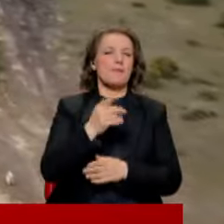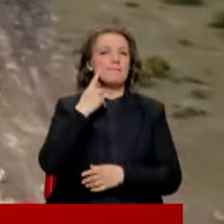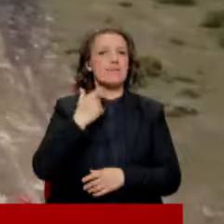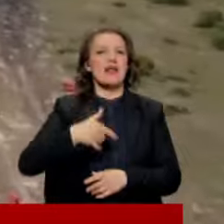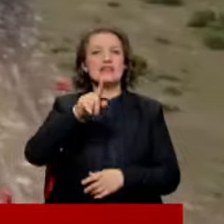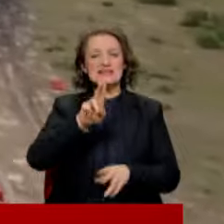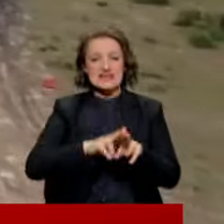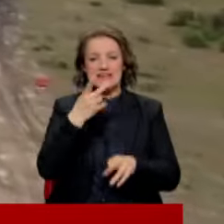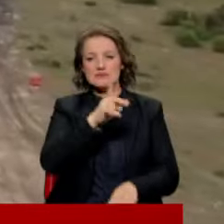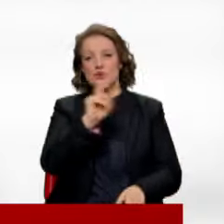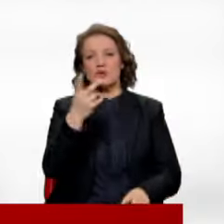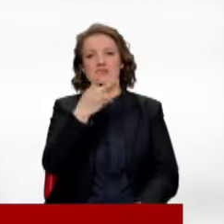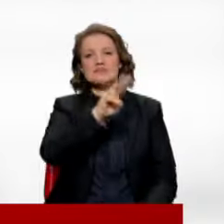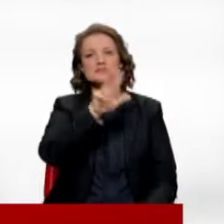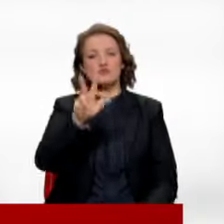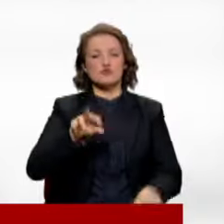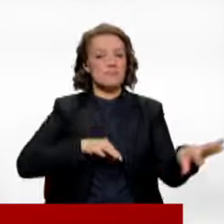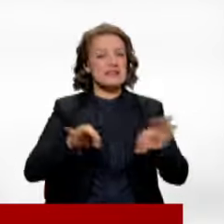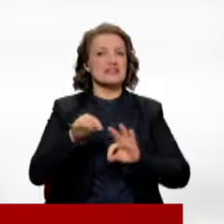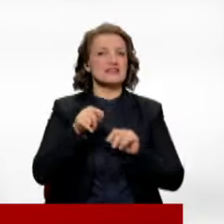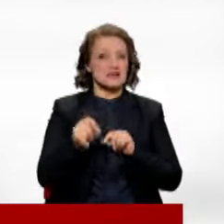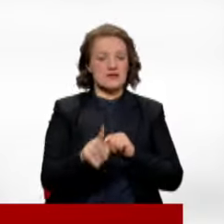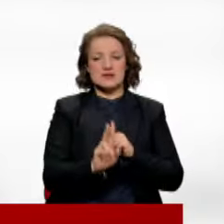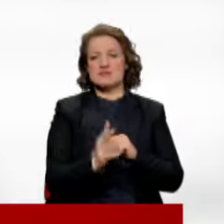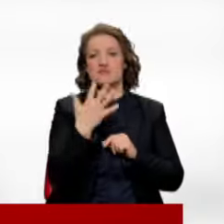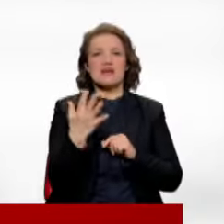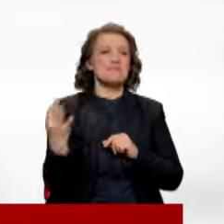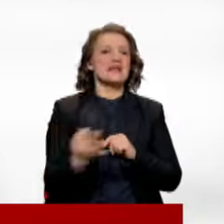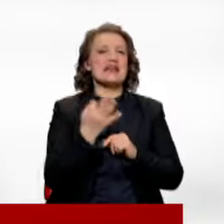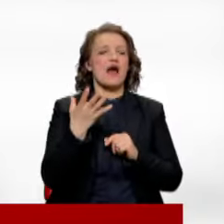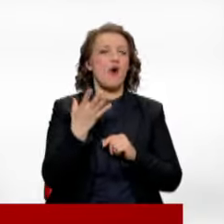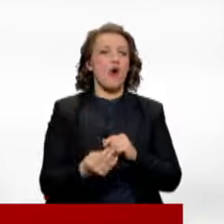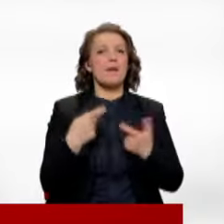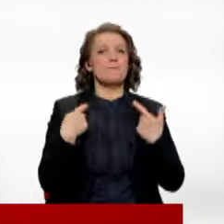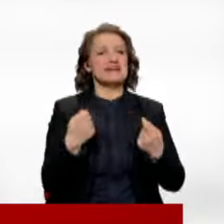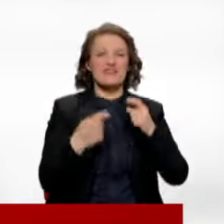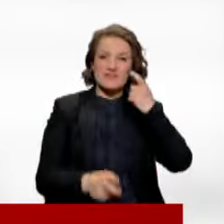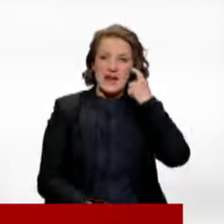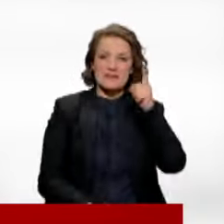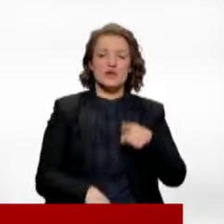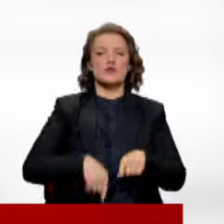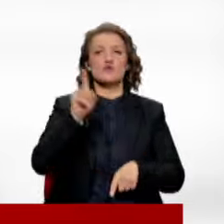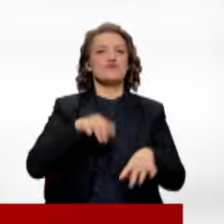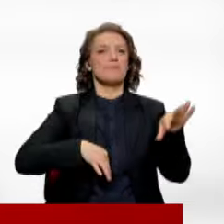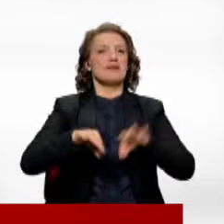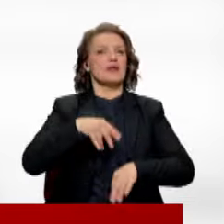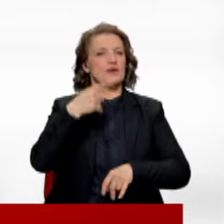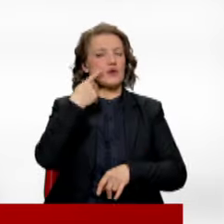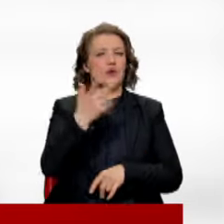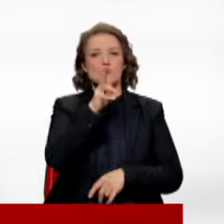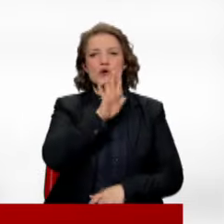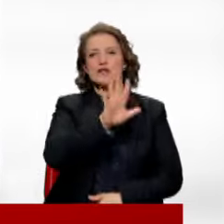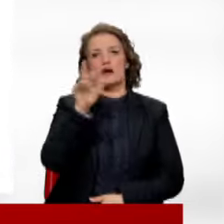Bakanlığın 2019-2023 yılı stratejik planında 75 milyar lira olan maliyet tahmini de güncel stratejik planda